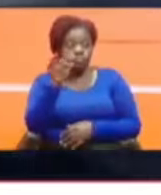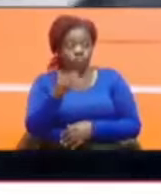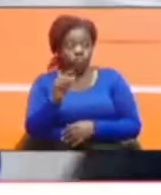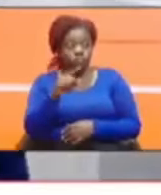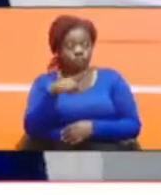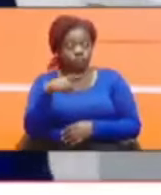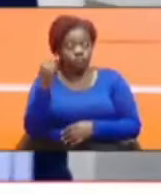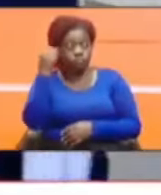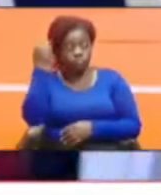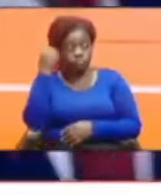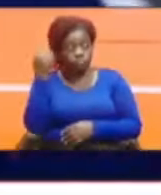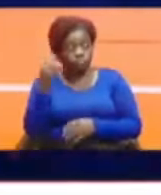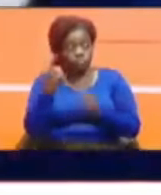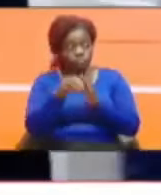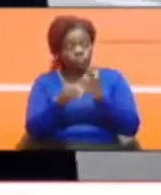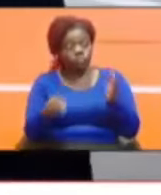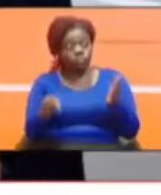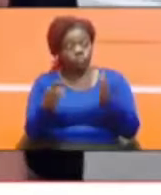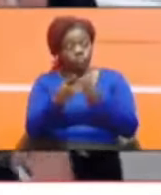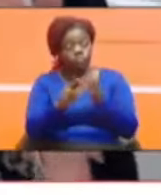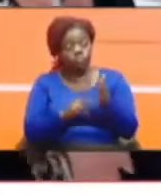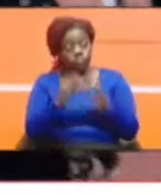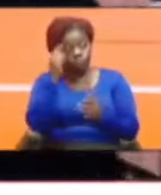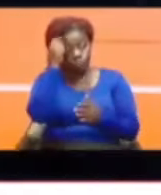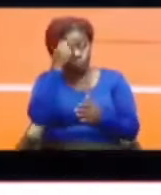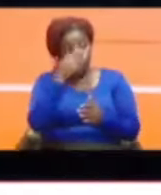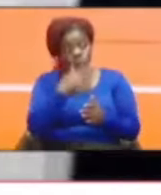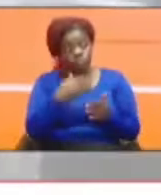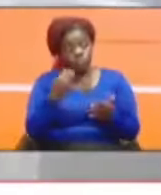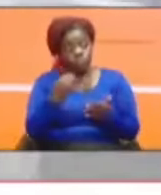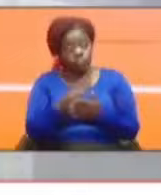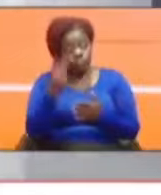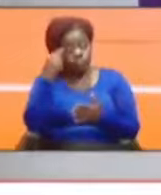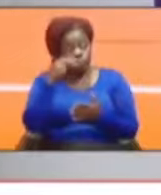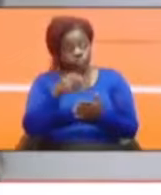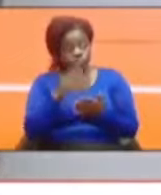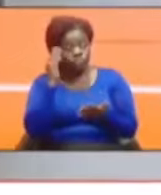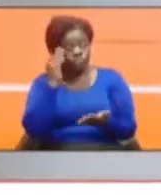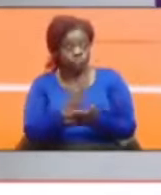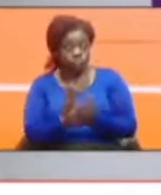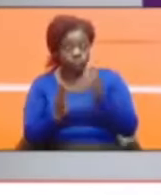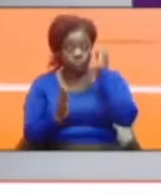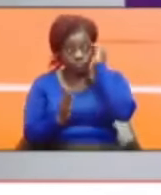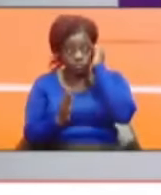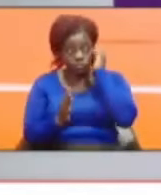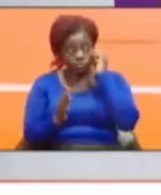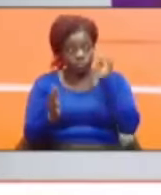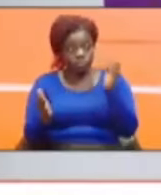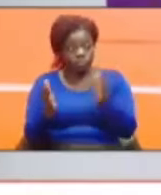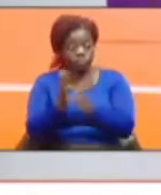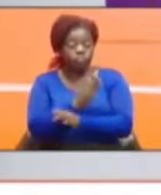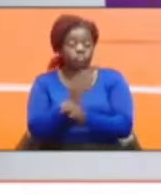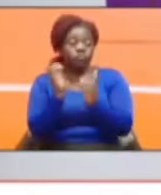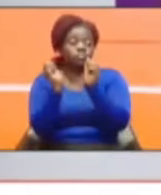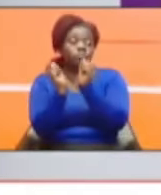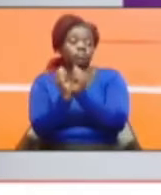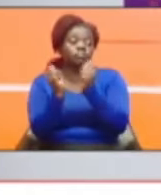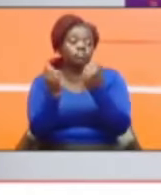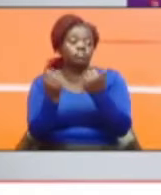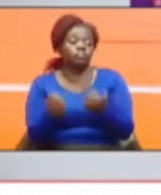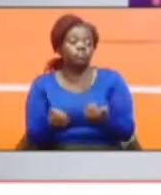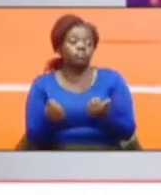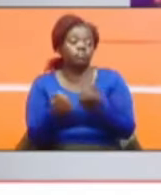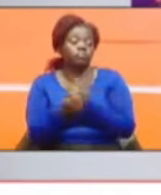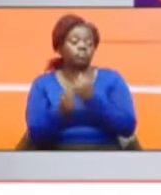ya ssemateeka ne bakuba gavumenti mu mbuga nga baagala ensimbi z'okweyimirirwa ziggyibwewo. Bano kuliko abaali basibiddwako era ne